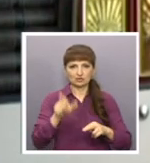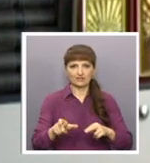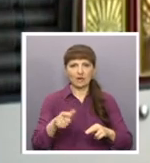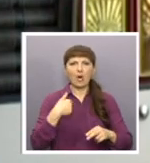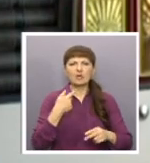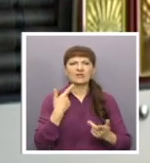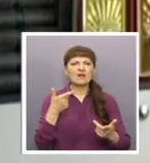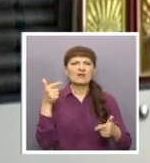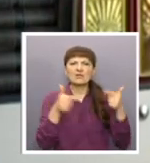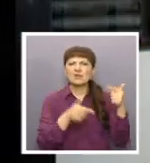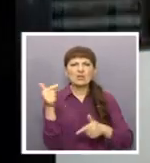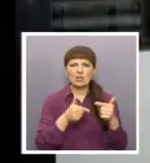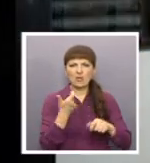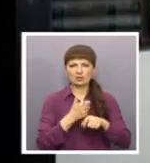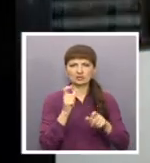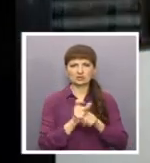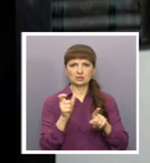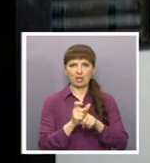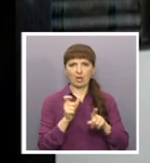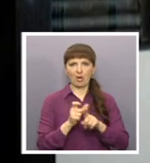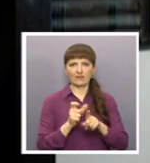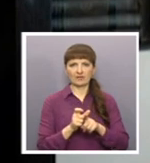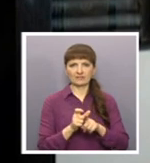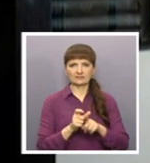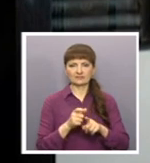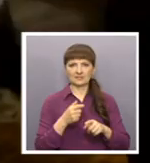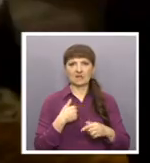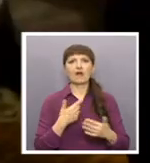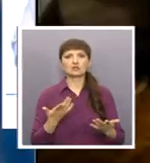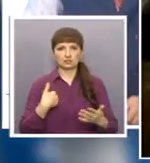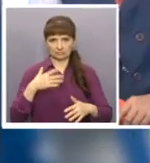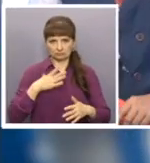обматерил по-южански. Мне прям пришлось отреагировать его.